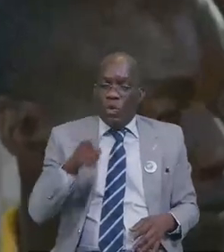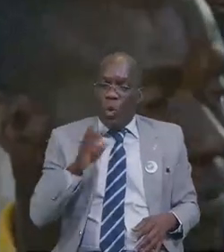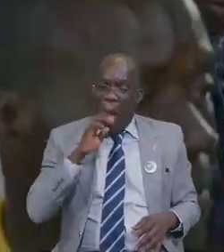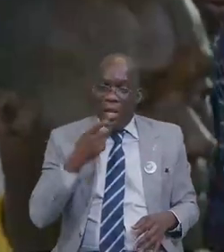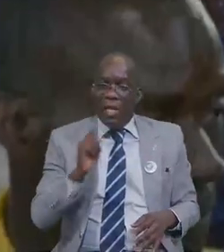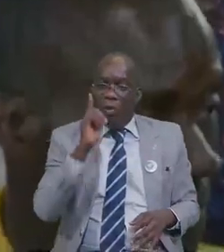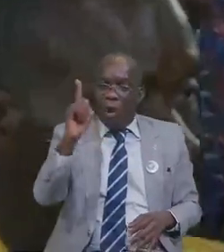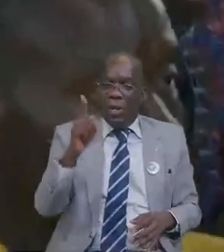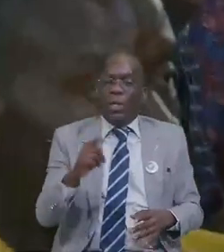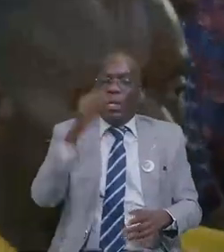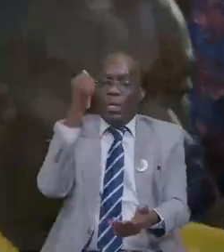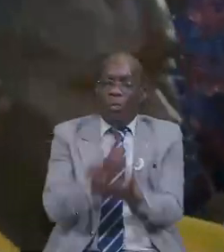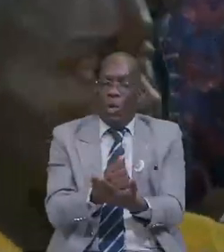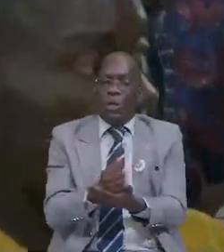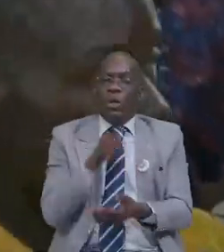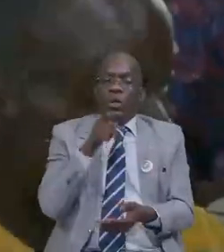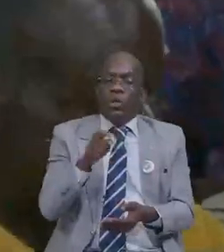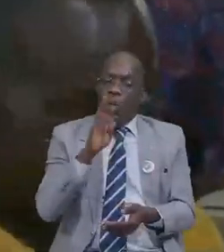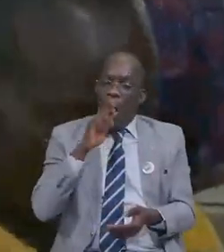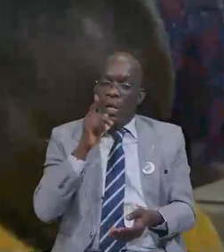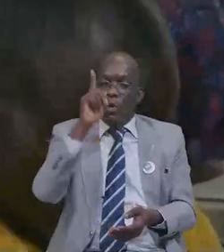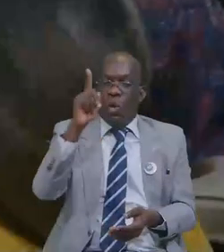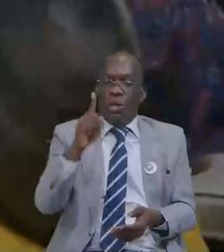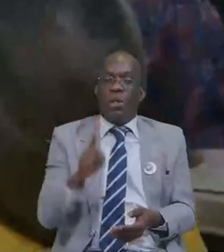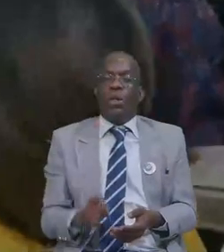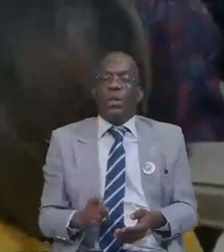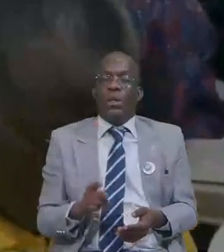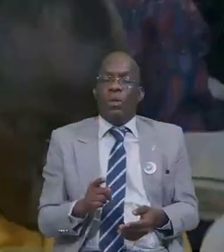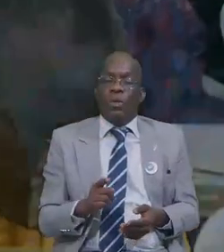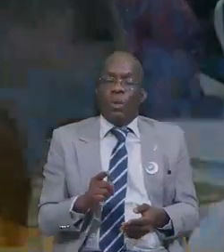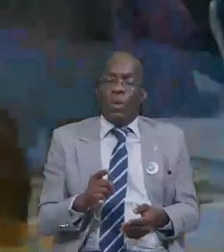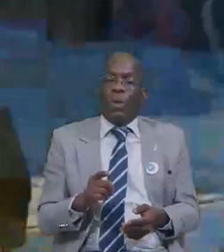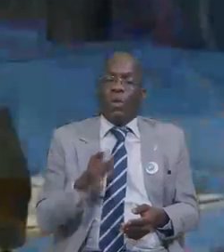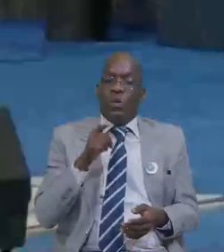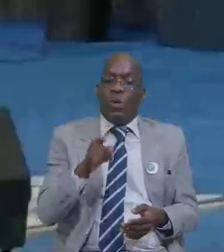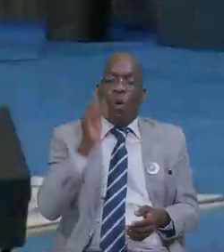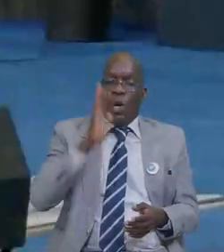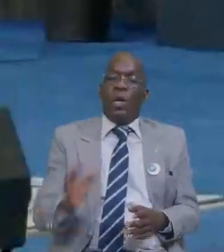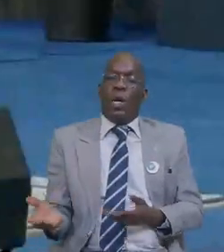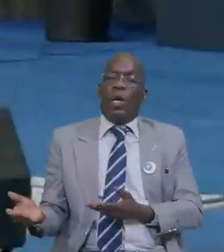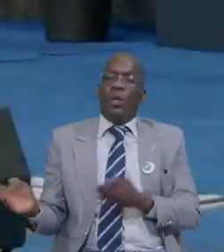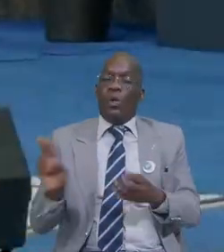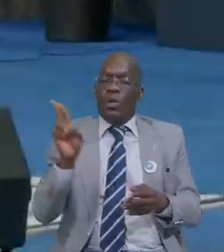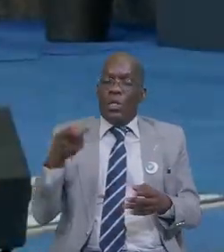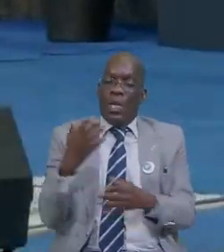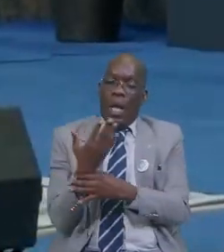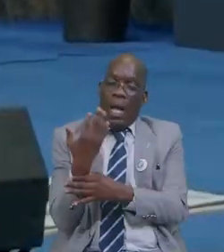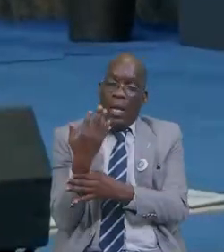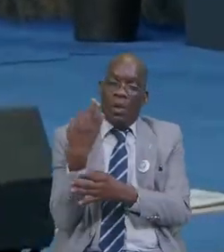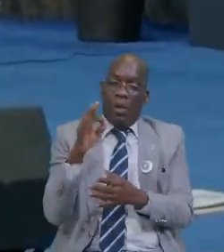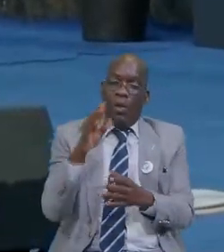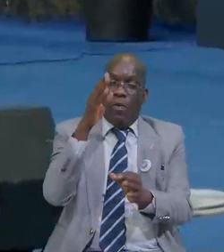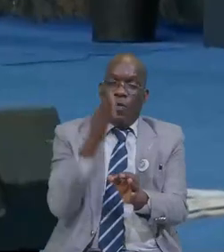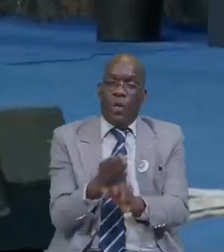toi. » Je dis, « C'est toi. » Tu le touches ce soir, tu étends la main de foi, et tu